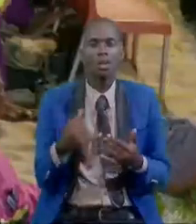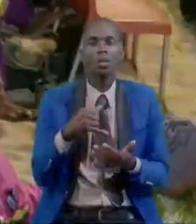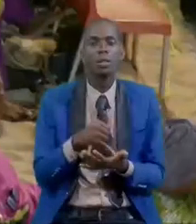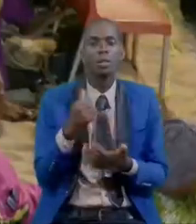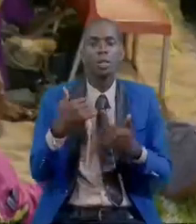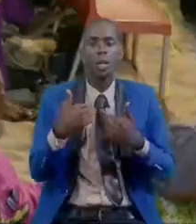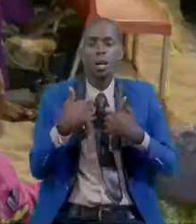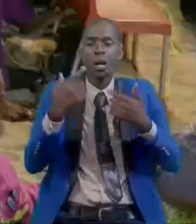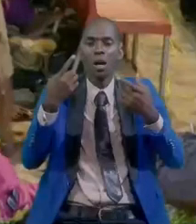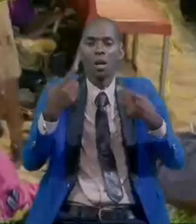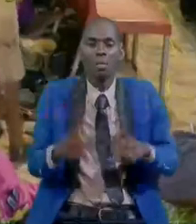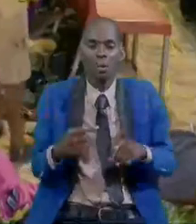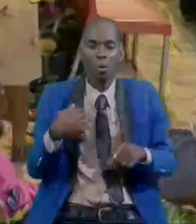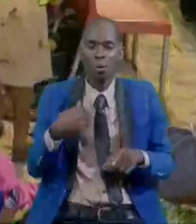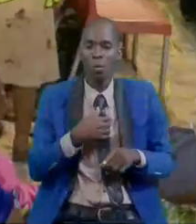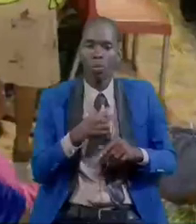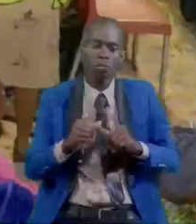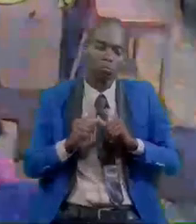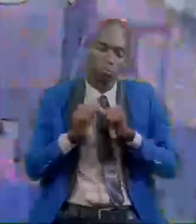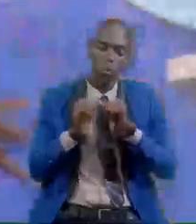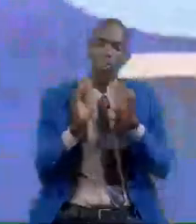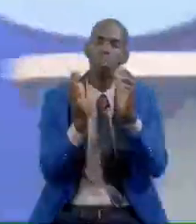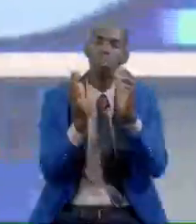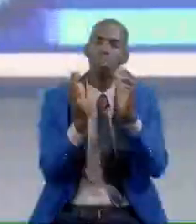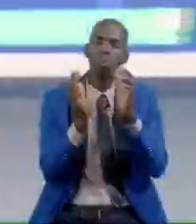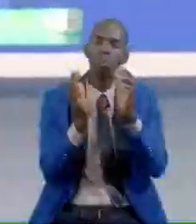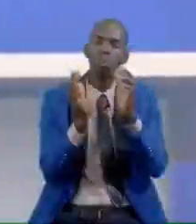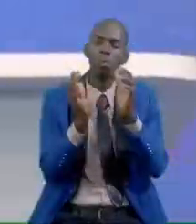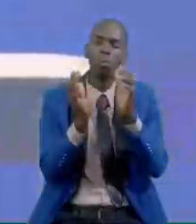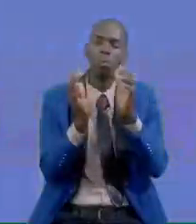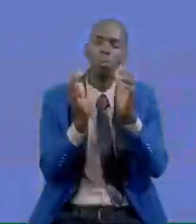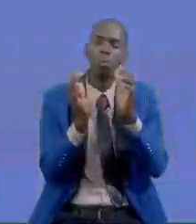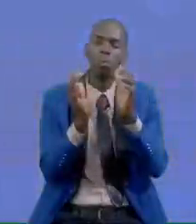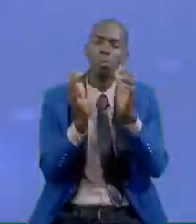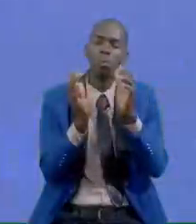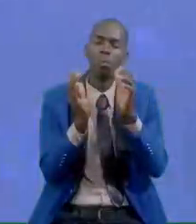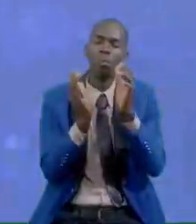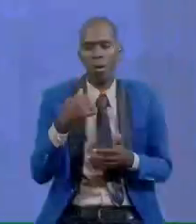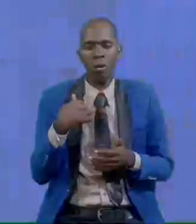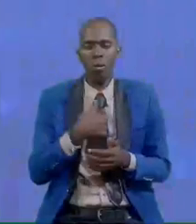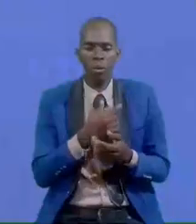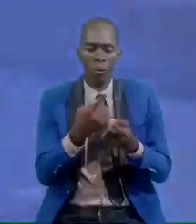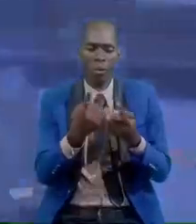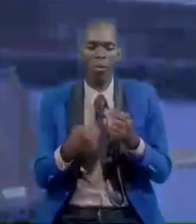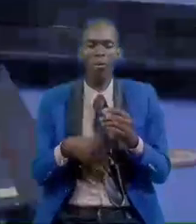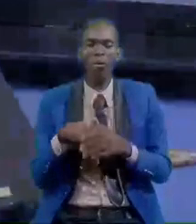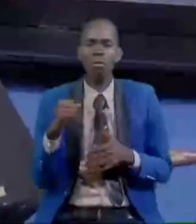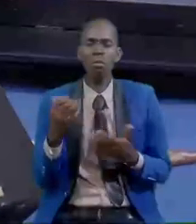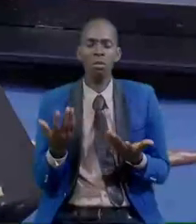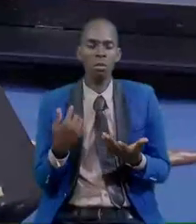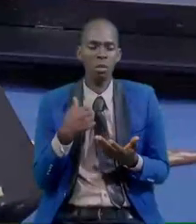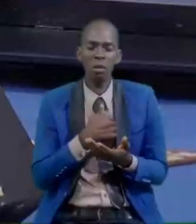a eu lieu, nous continuons à louer le Seigneur. C'est pourquoi nous sortons et nous sortirons. Nous ne sortons pas comme